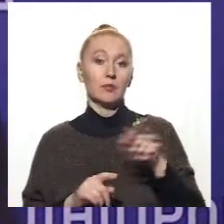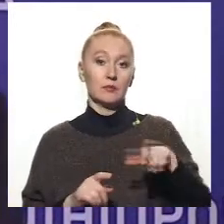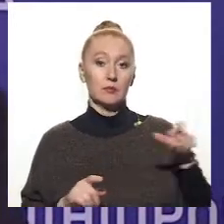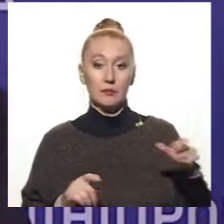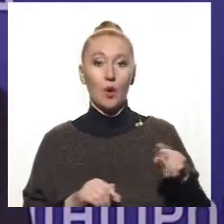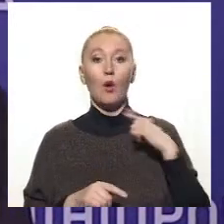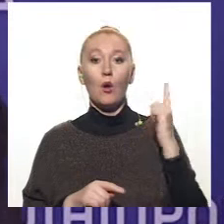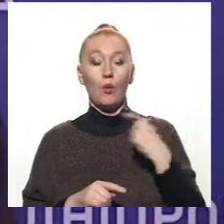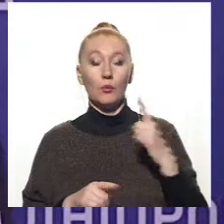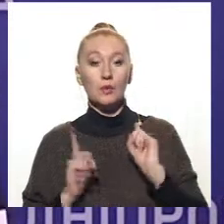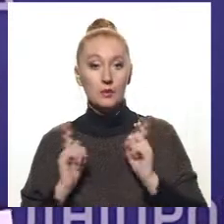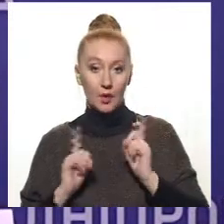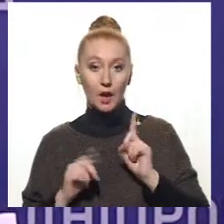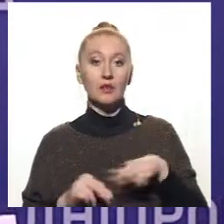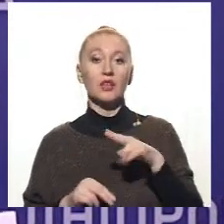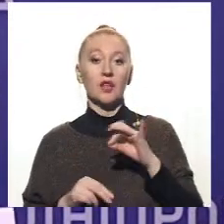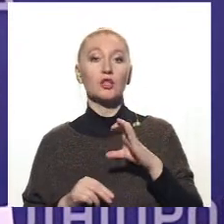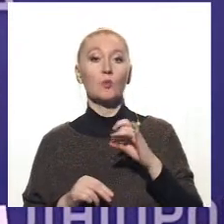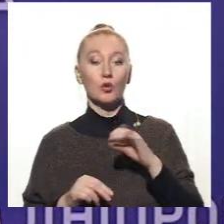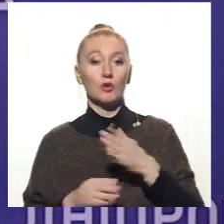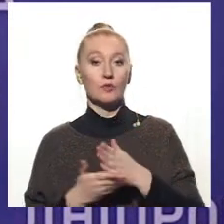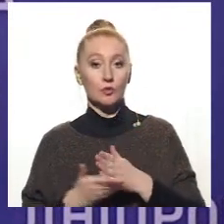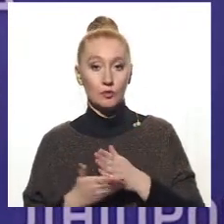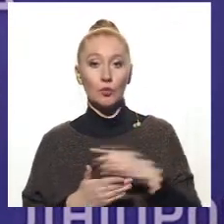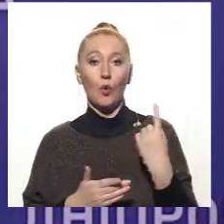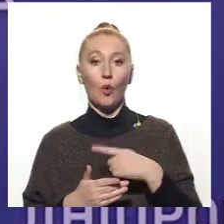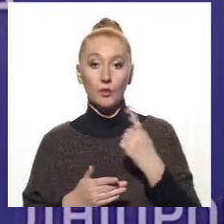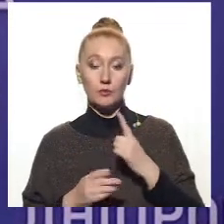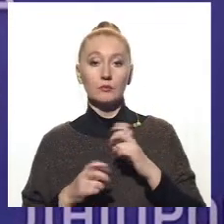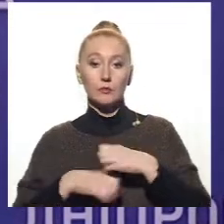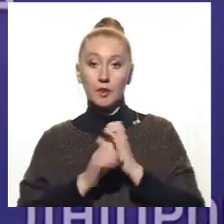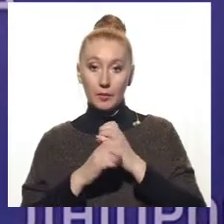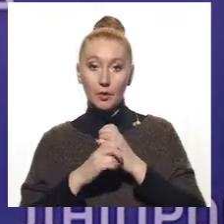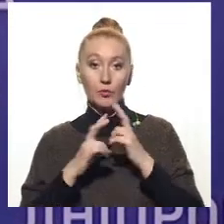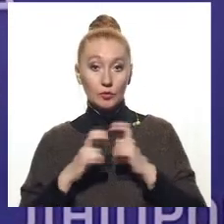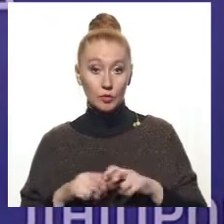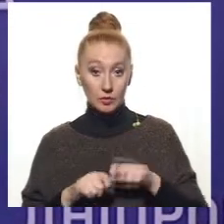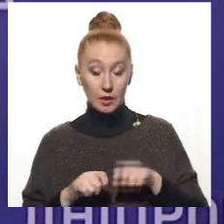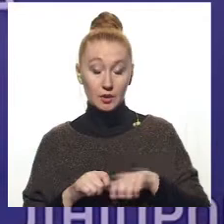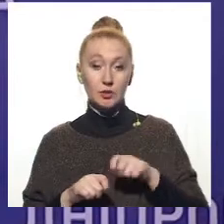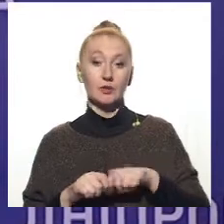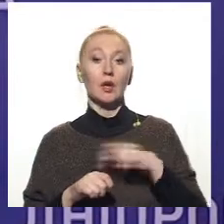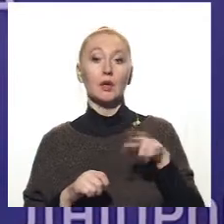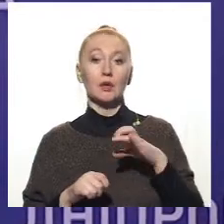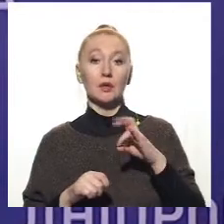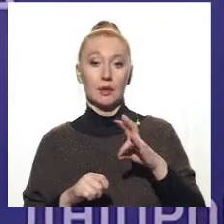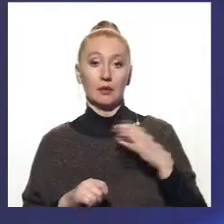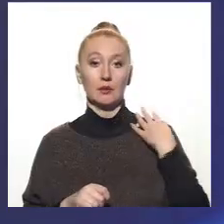облдержадміністрації, облради, Держспоживслужба, обласний центр лабораторних досліджень, ДСНС.